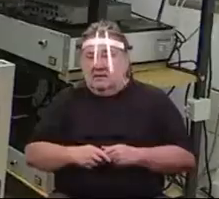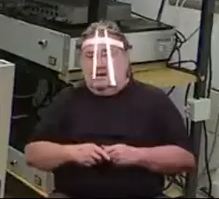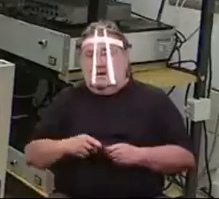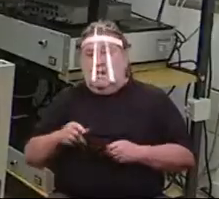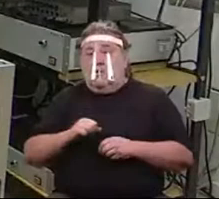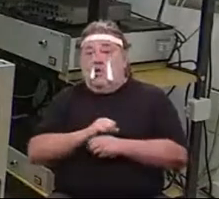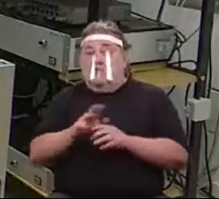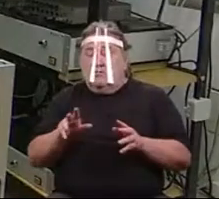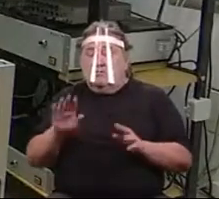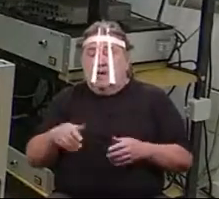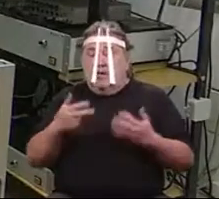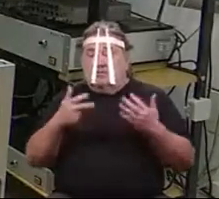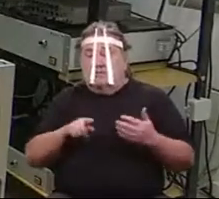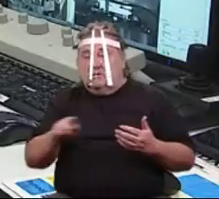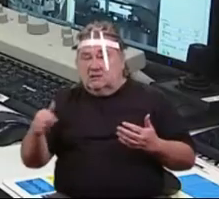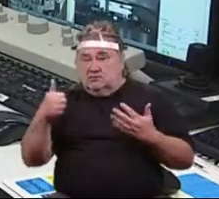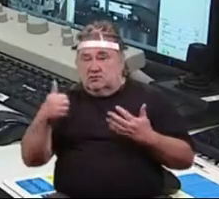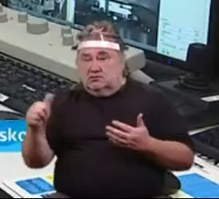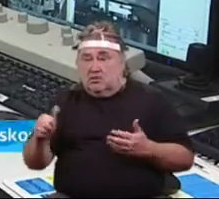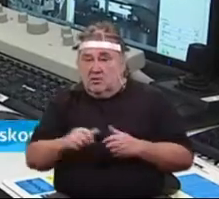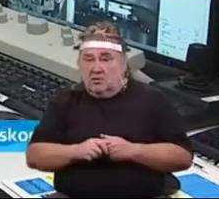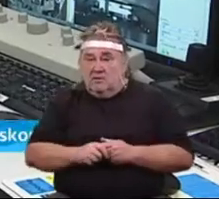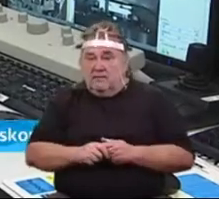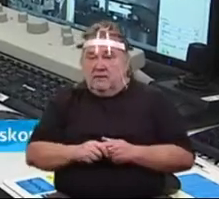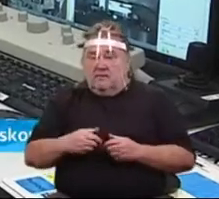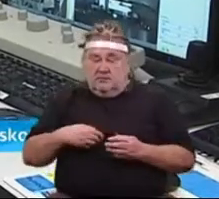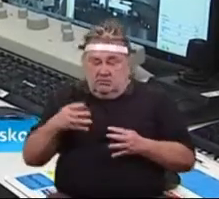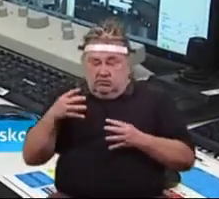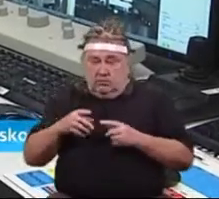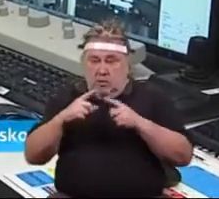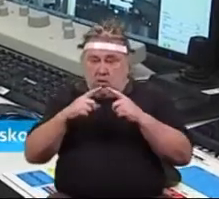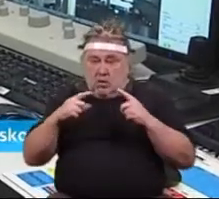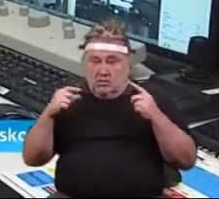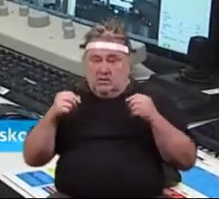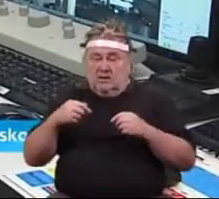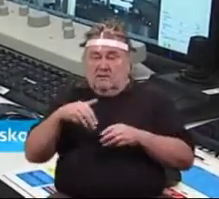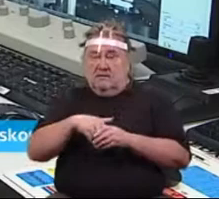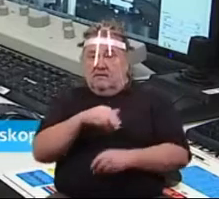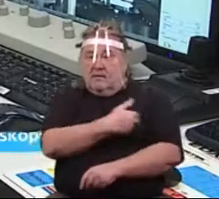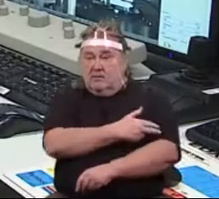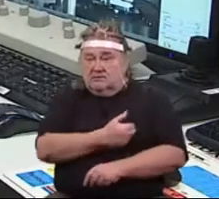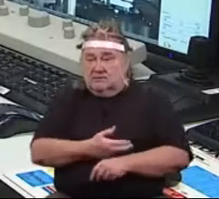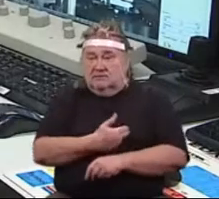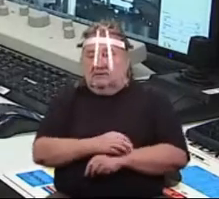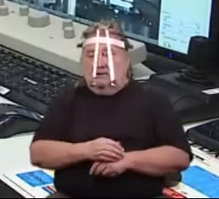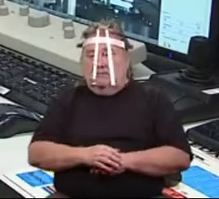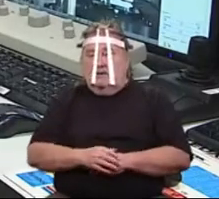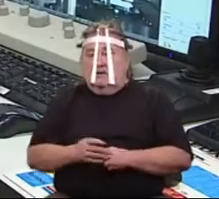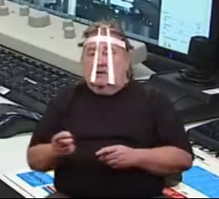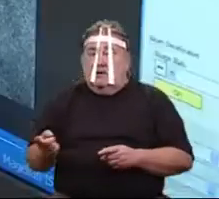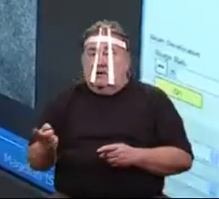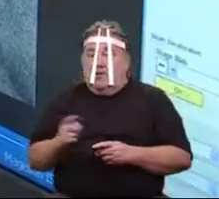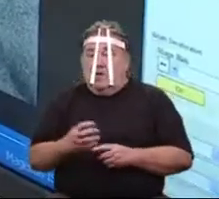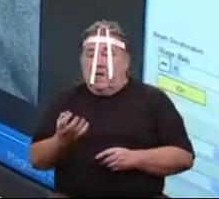přitom 80 až 100 nanometrů. Momentálně jsme tady dělali analýzu roušek pro jednu nemocnici, která si